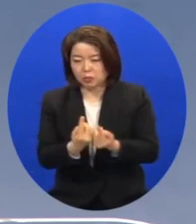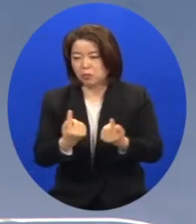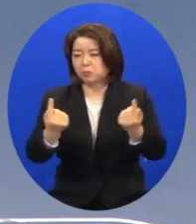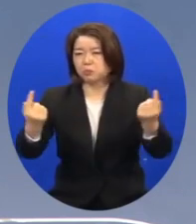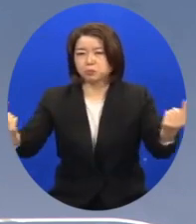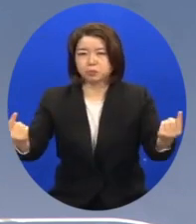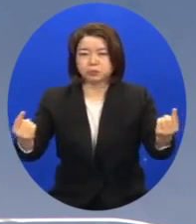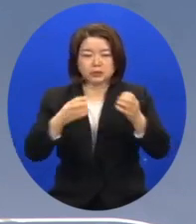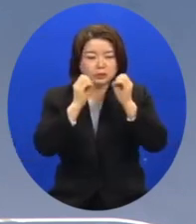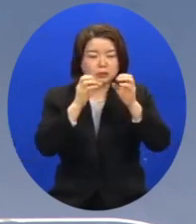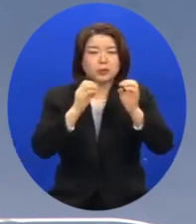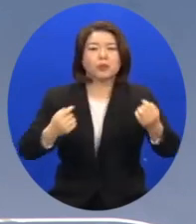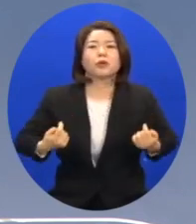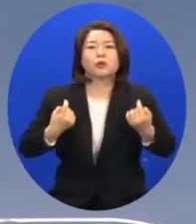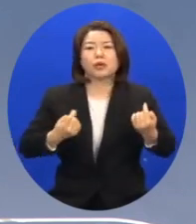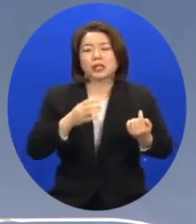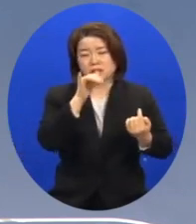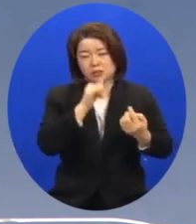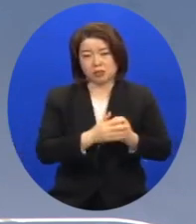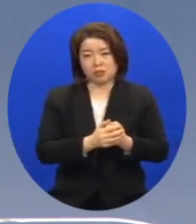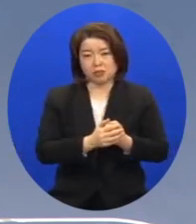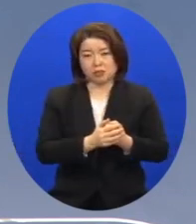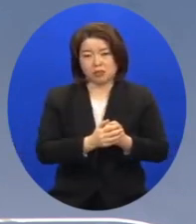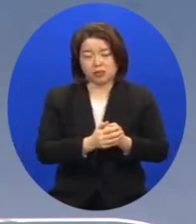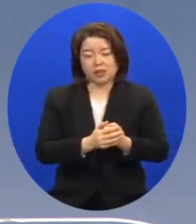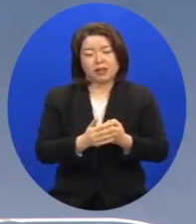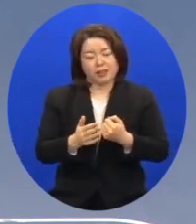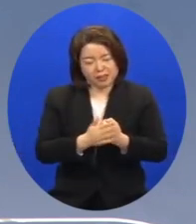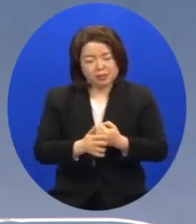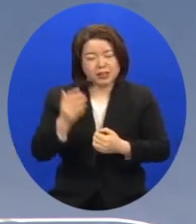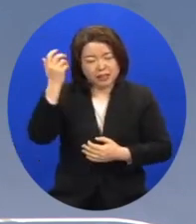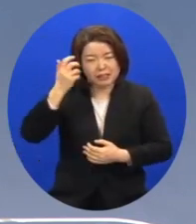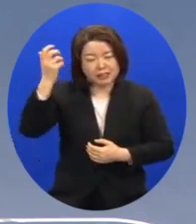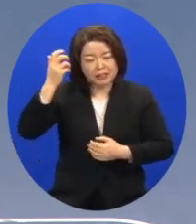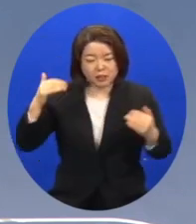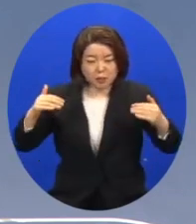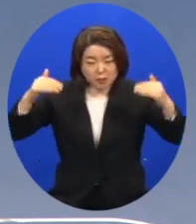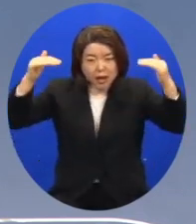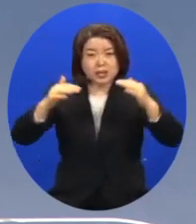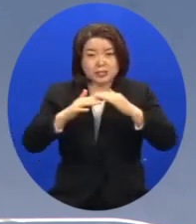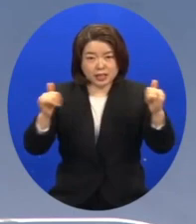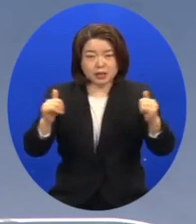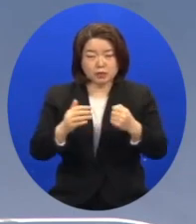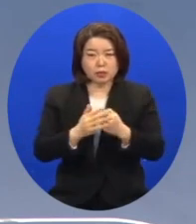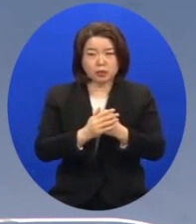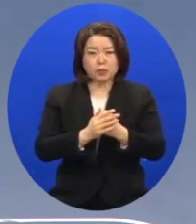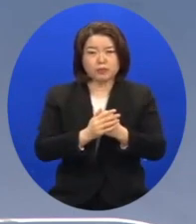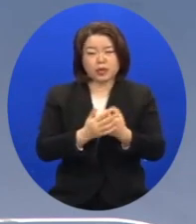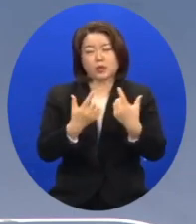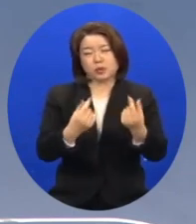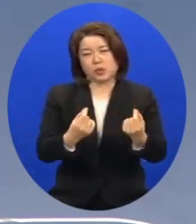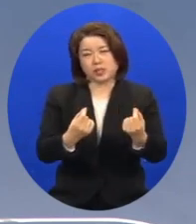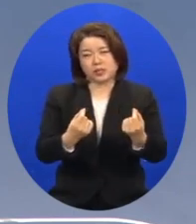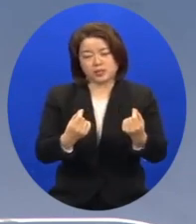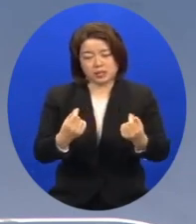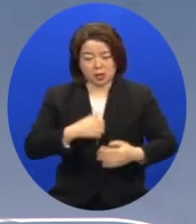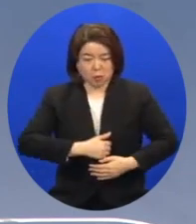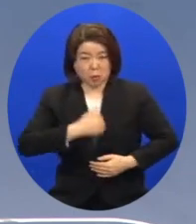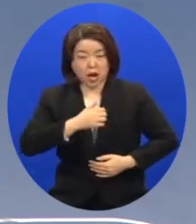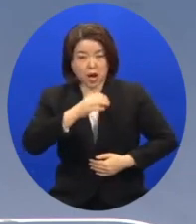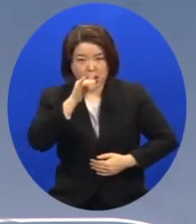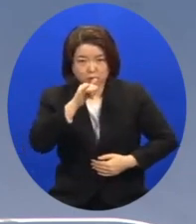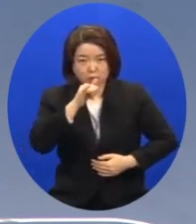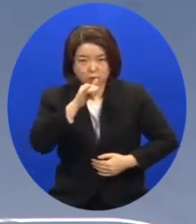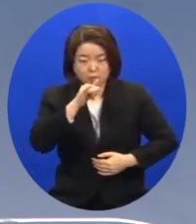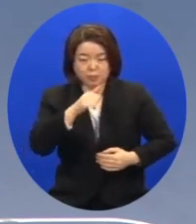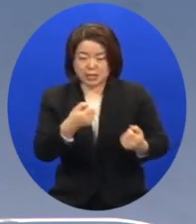사람도 똑같은 사람이에요 화도 나고 시기심 도 생기고 육신적인 어떤 욕망도